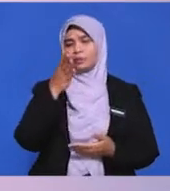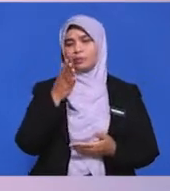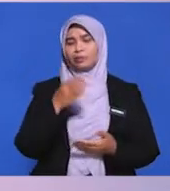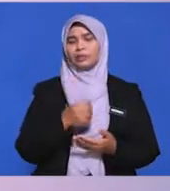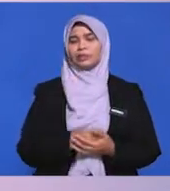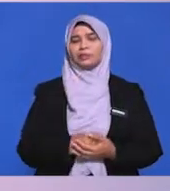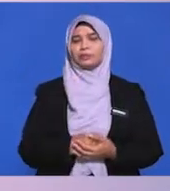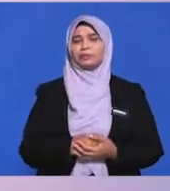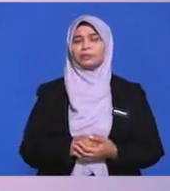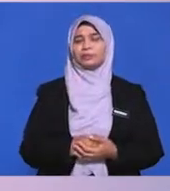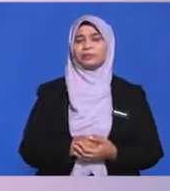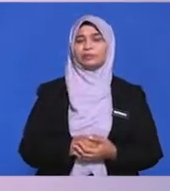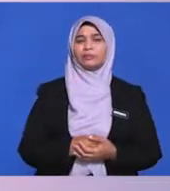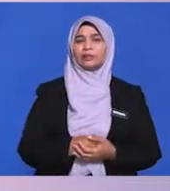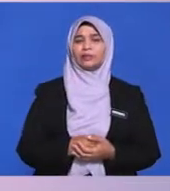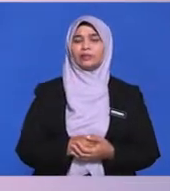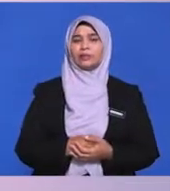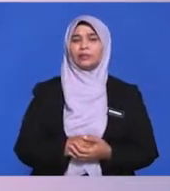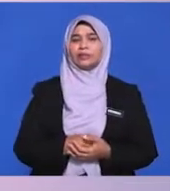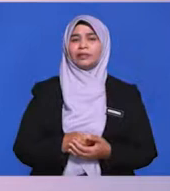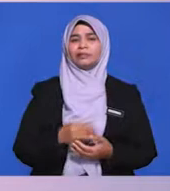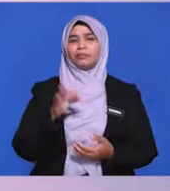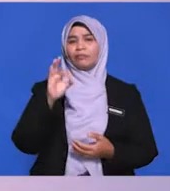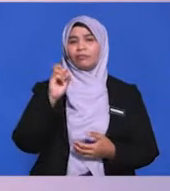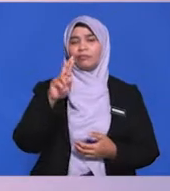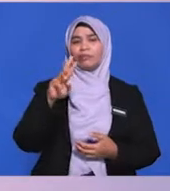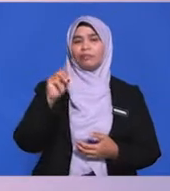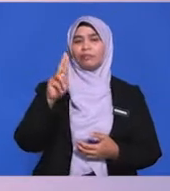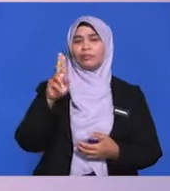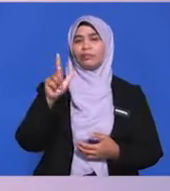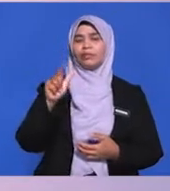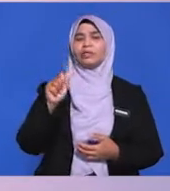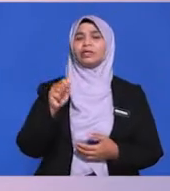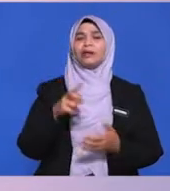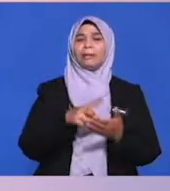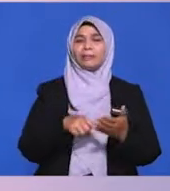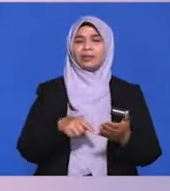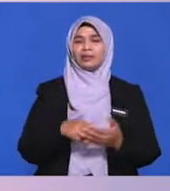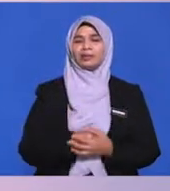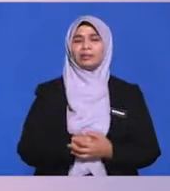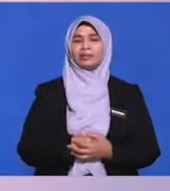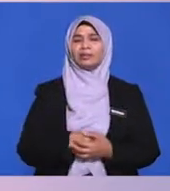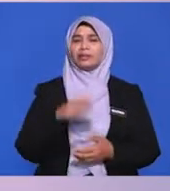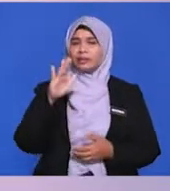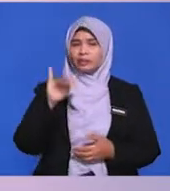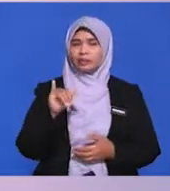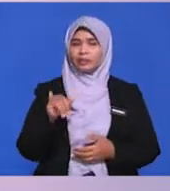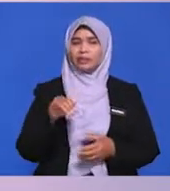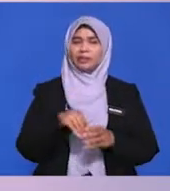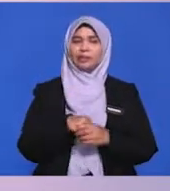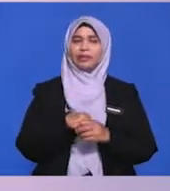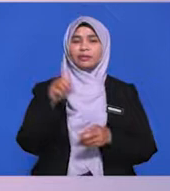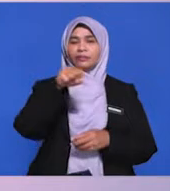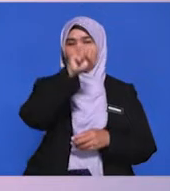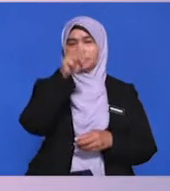yang bersesuaian agak-agak yo Come apakah yang perlu kita gunakan Iya dalam Soalnya